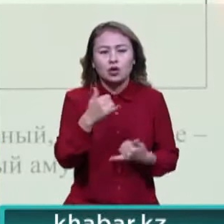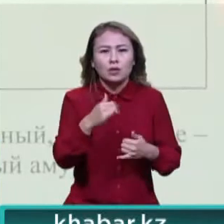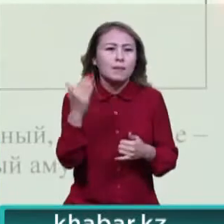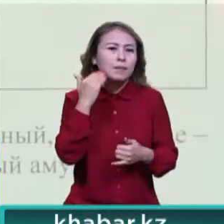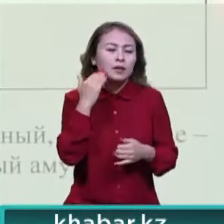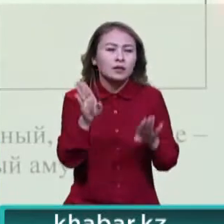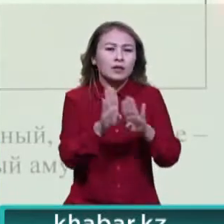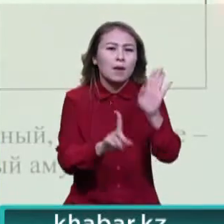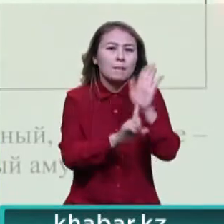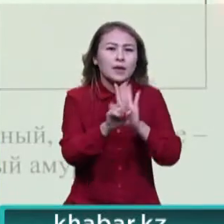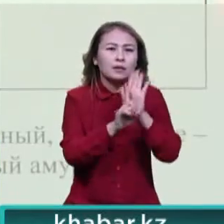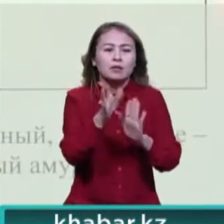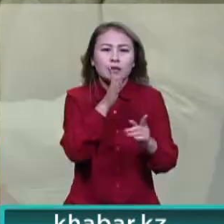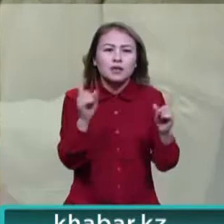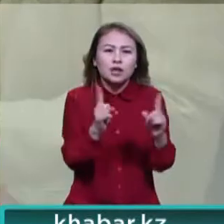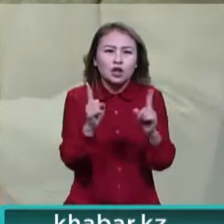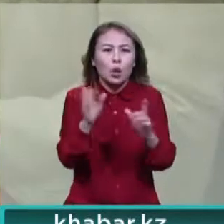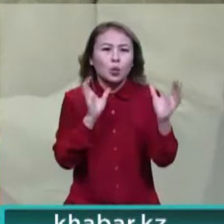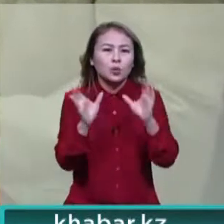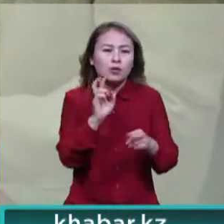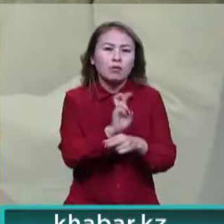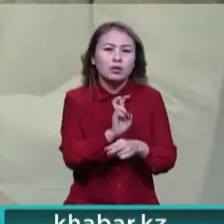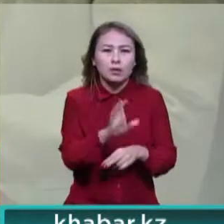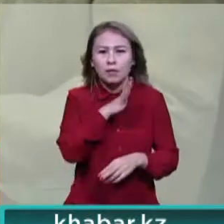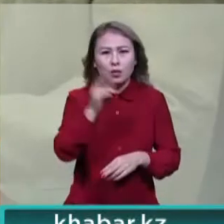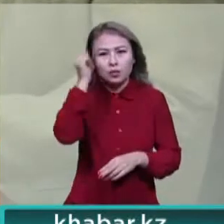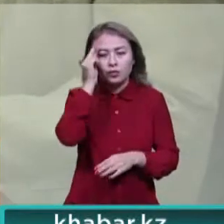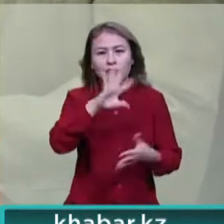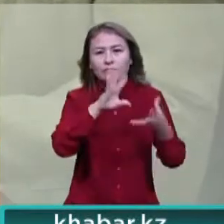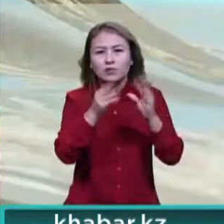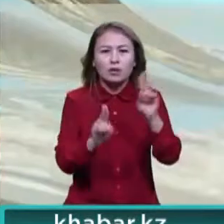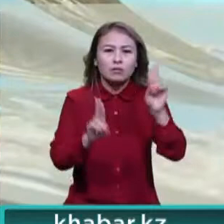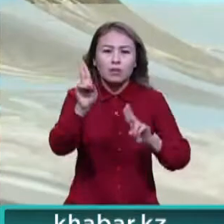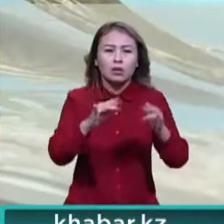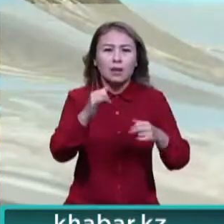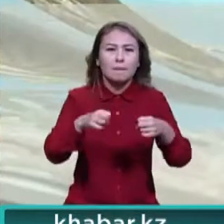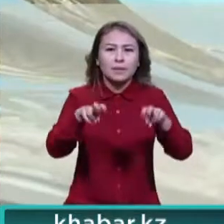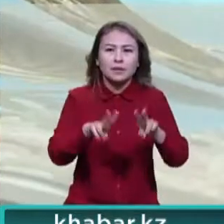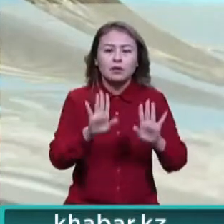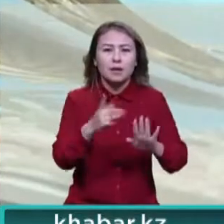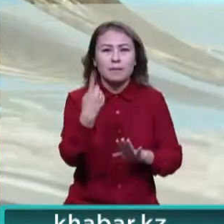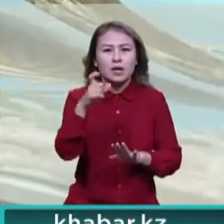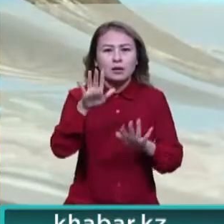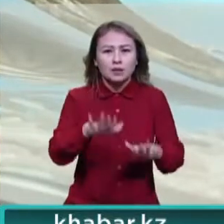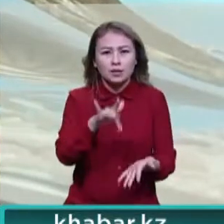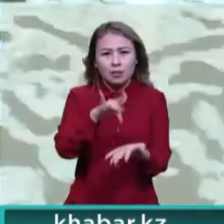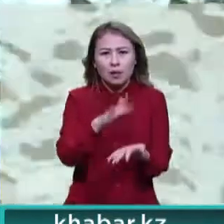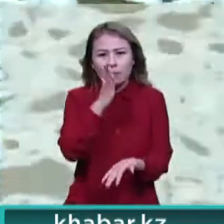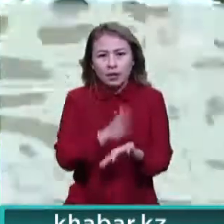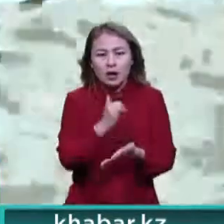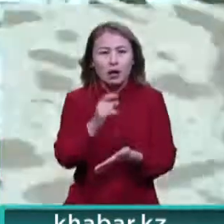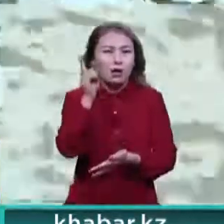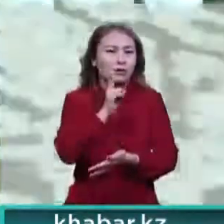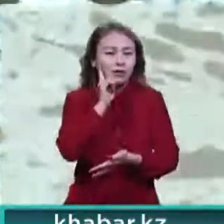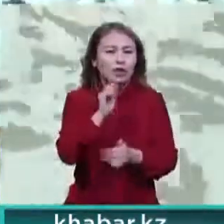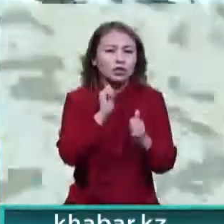саланың басығасында жүргендер ғана қысқаша курстар оқып, балық шаруашылығын қырсырын игеруде. Ал бұл мамандықты Қазақстанда тек бір ғана білім ордасы оқытады, алайда оның